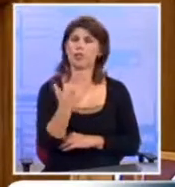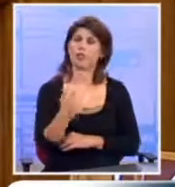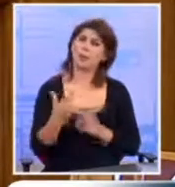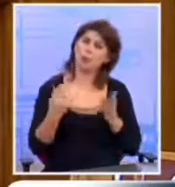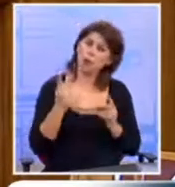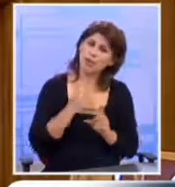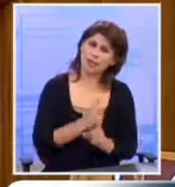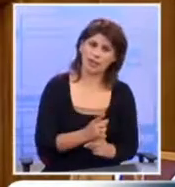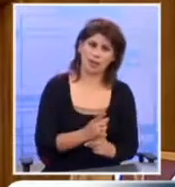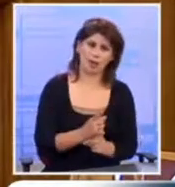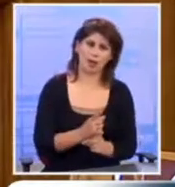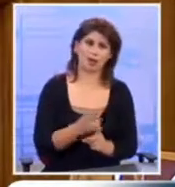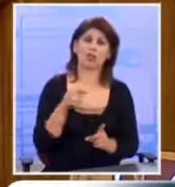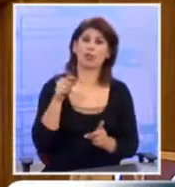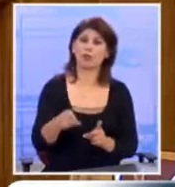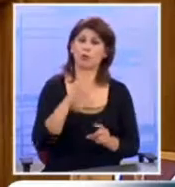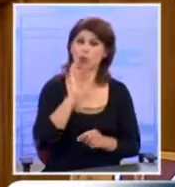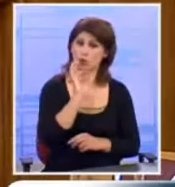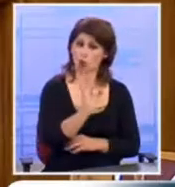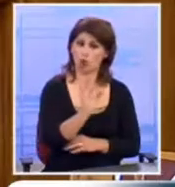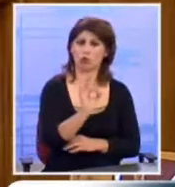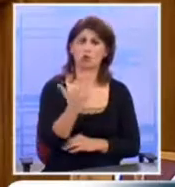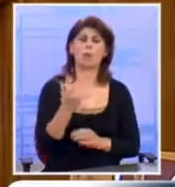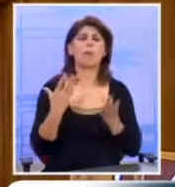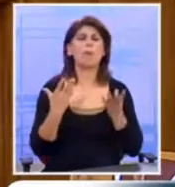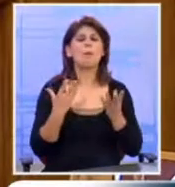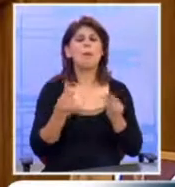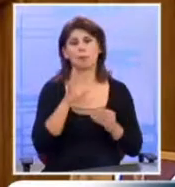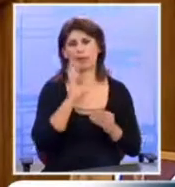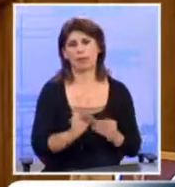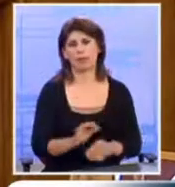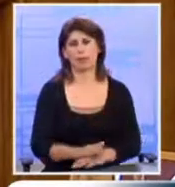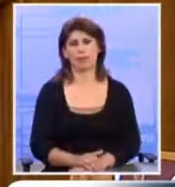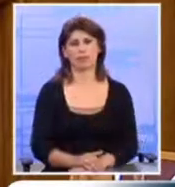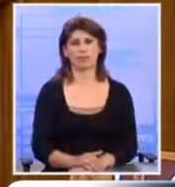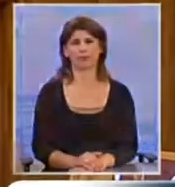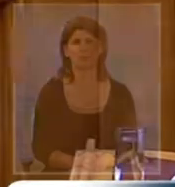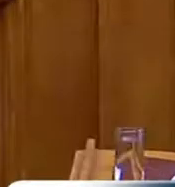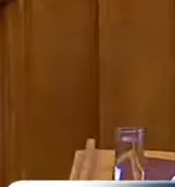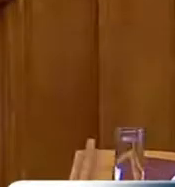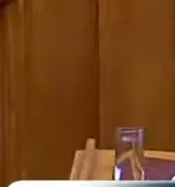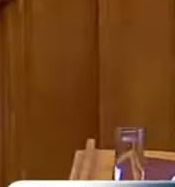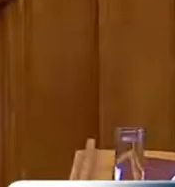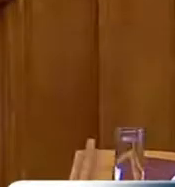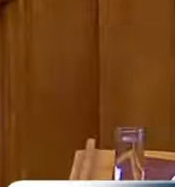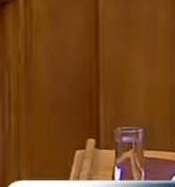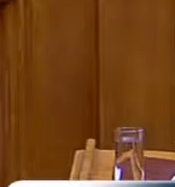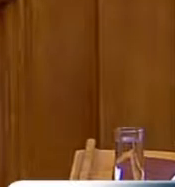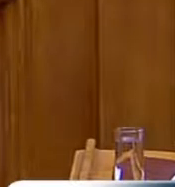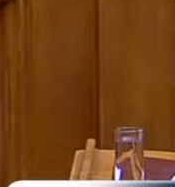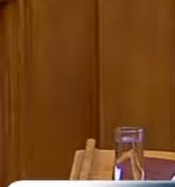πολύ συγκεκριμένος και αυτός ο στόχος είναι πολύ πραγματικός. Θέλετε, κυρίες και κύριοι συνάδελφοι, να ξανανοίξει η